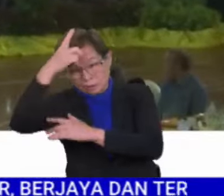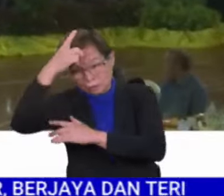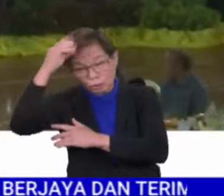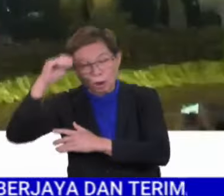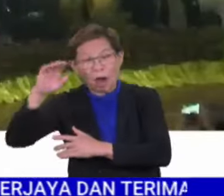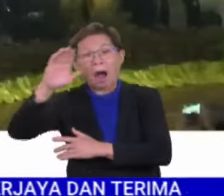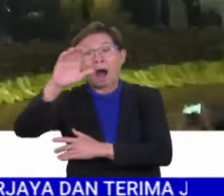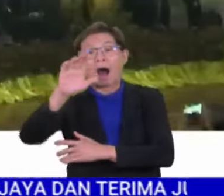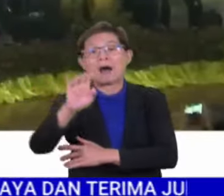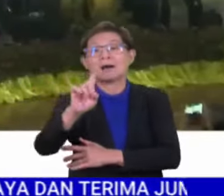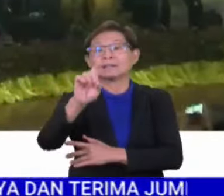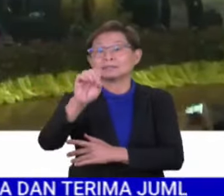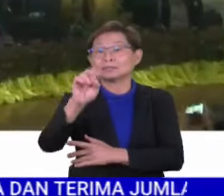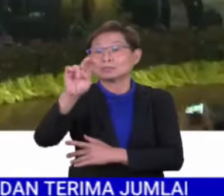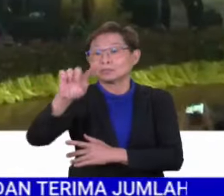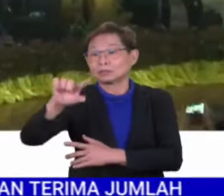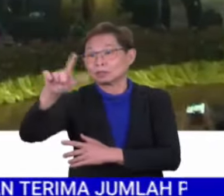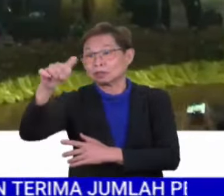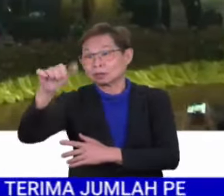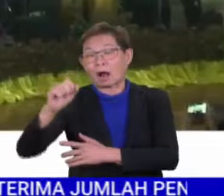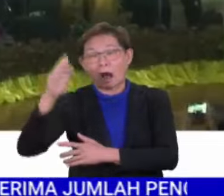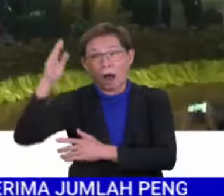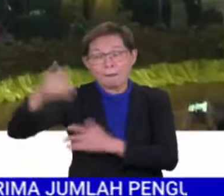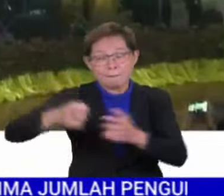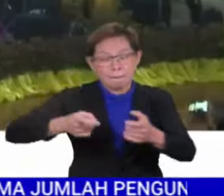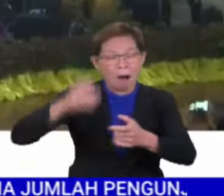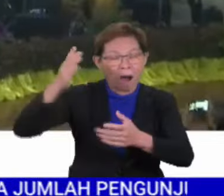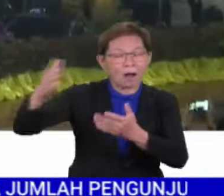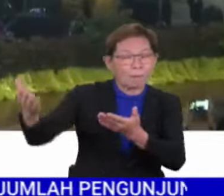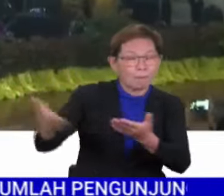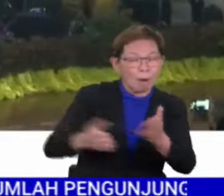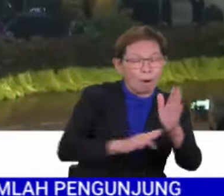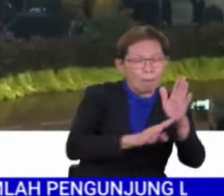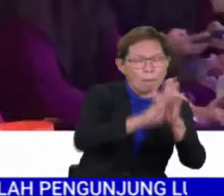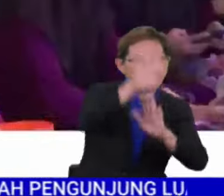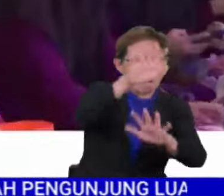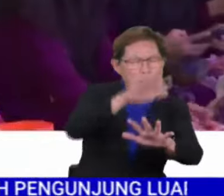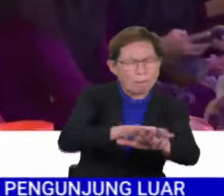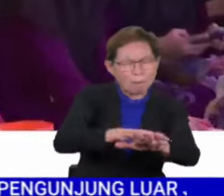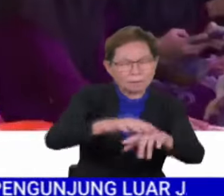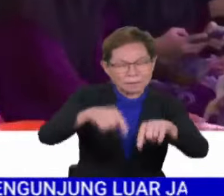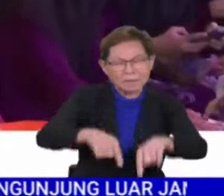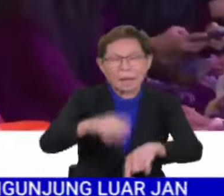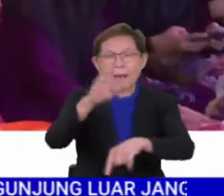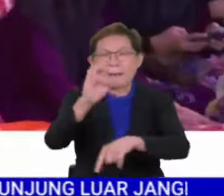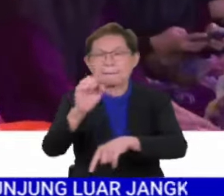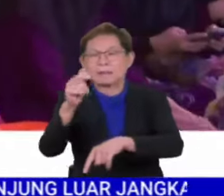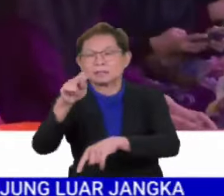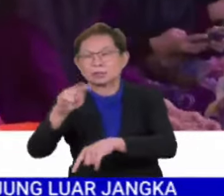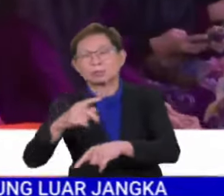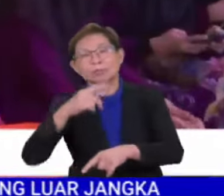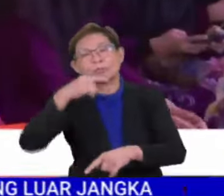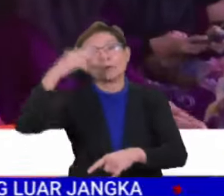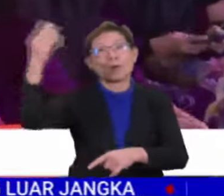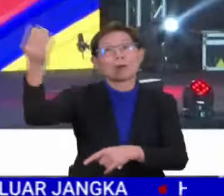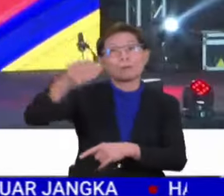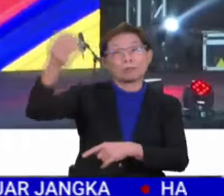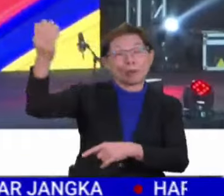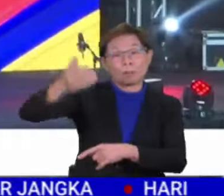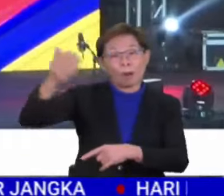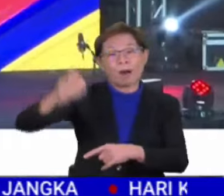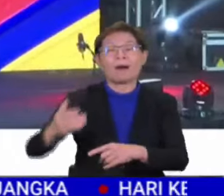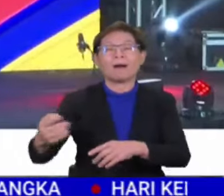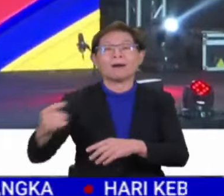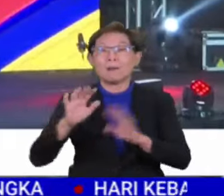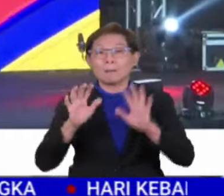Douglas Ugambas akan membawa pembangunan yang lebih pesat di bahagian tersebut. Beliau berucap pada sambutan Hari Kebangsaan Peringkat